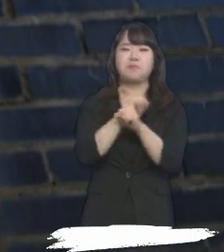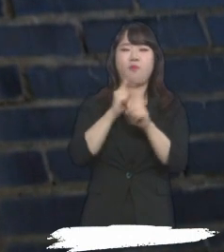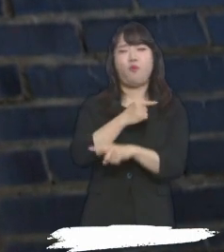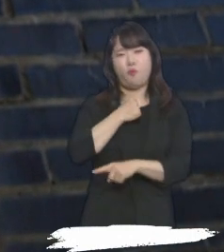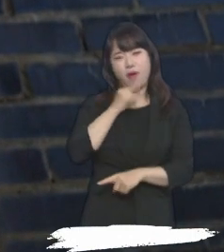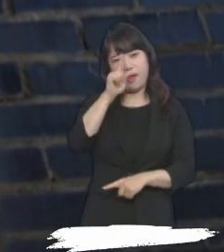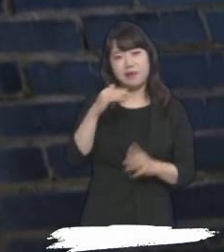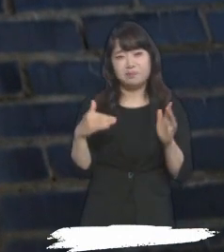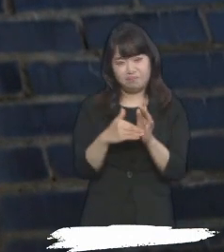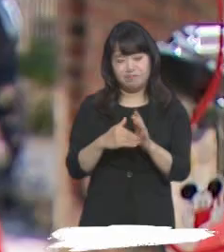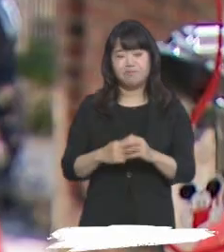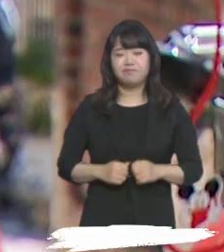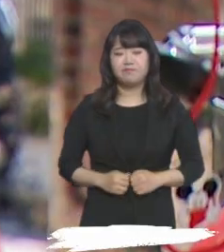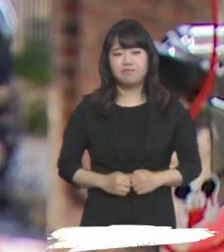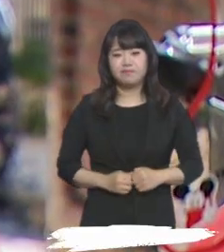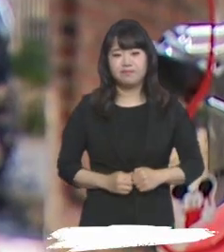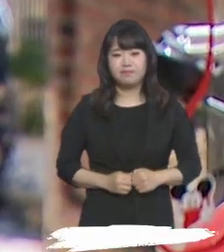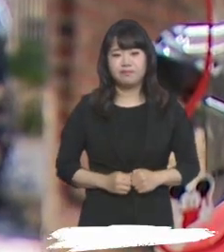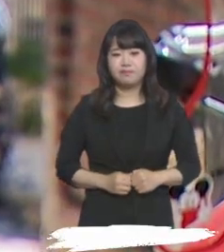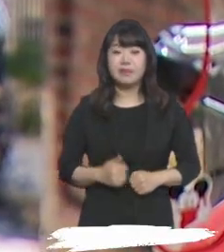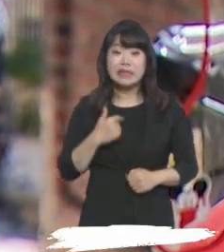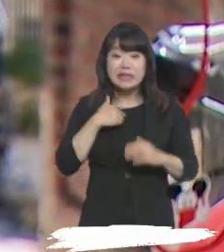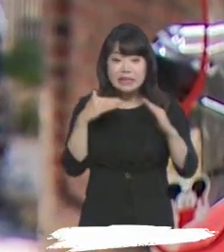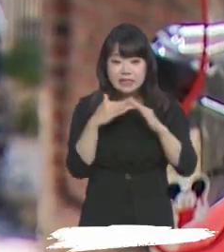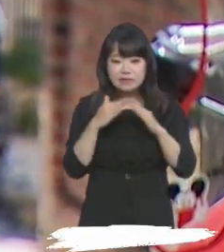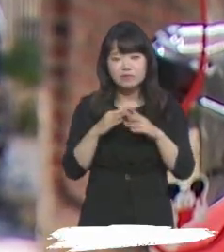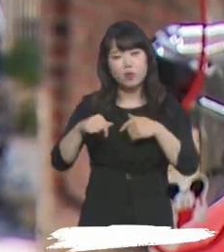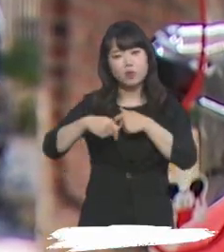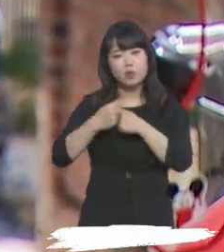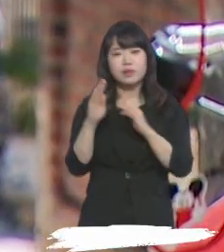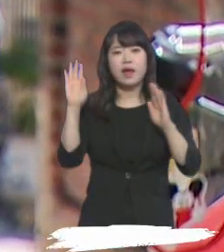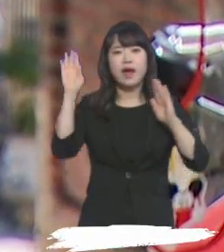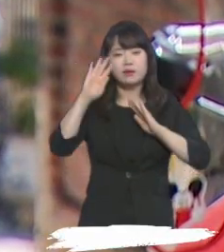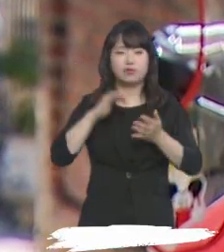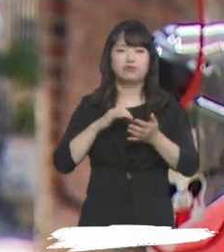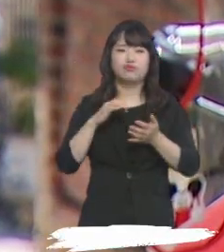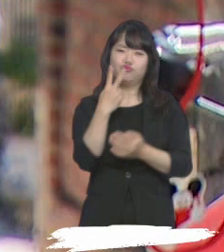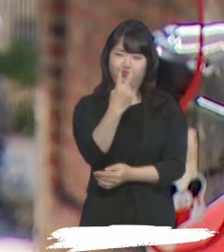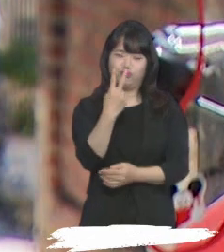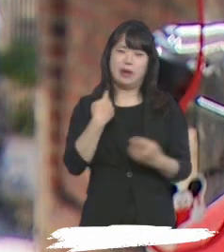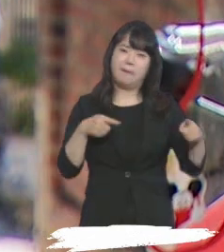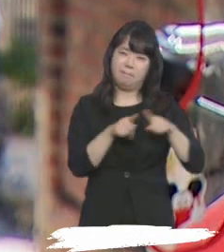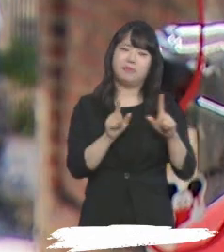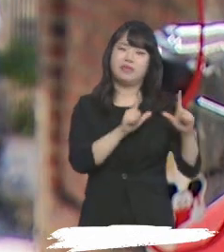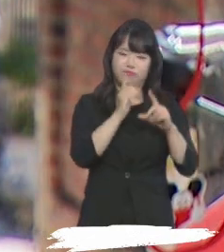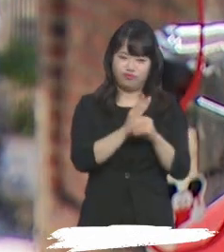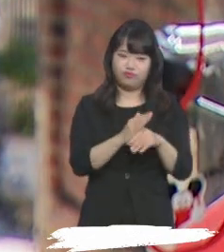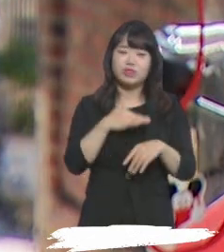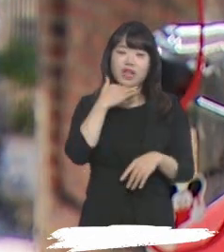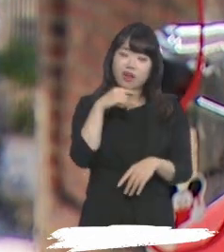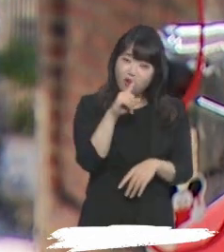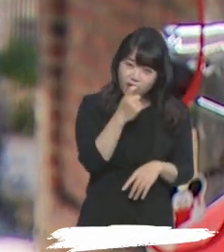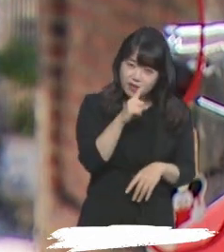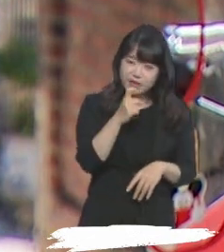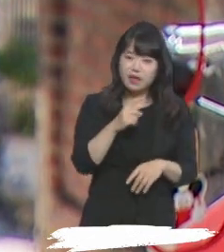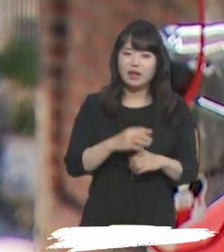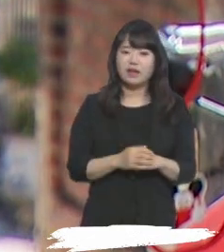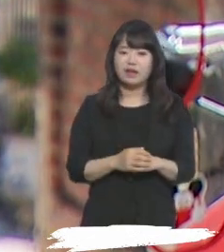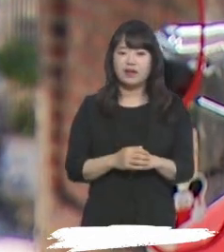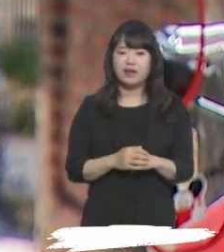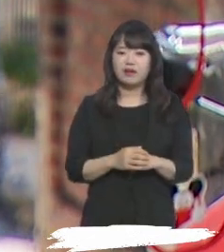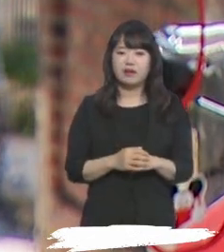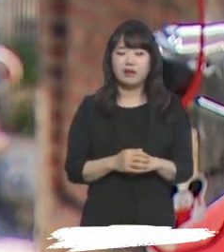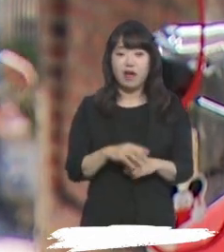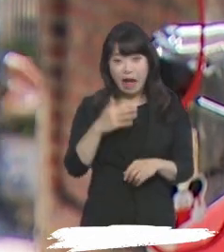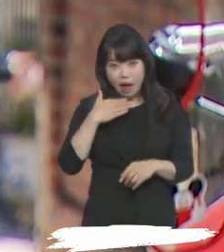환경입니다. 저희 집에는 지금 초등학생이 아기가 두 명이나 있어요. 11살, 지금